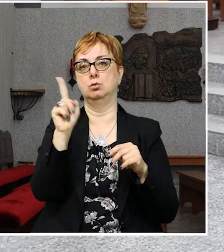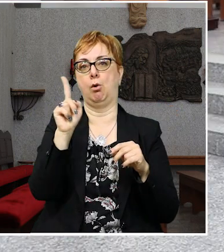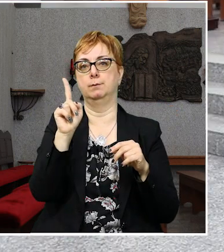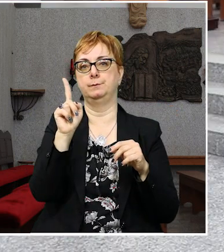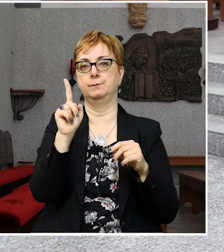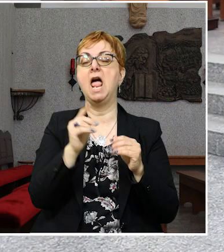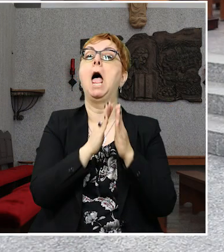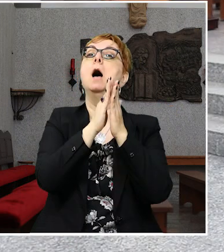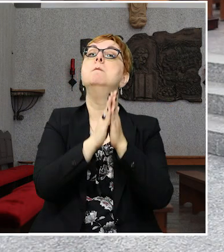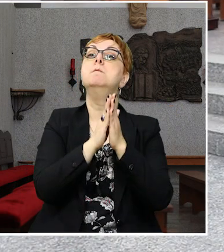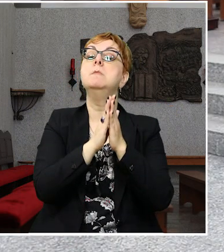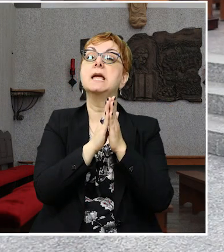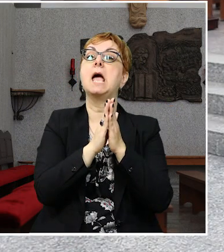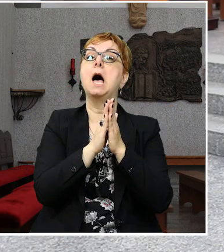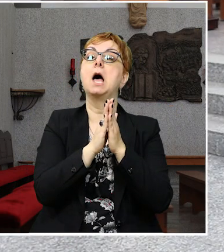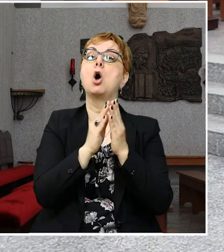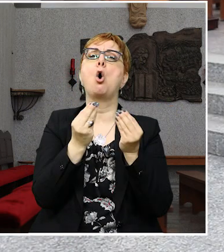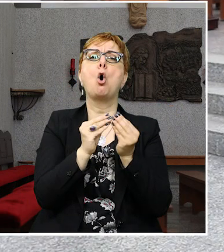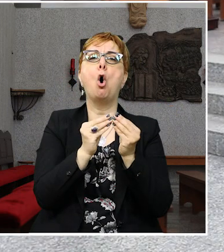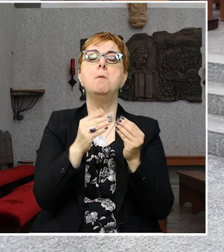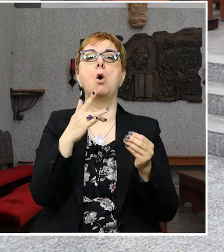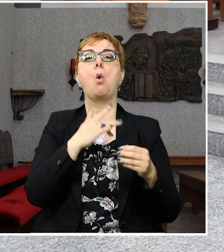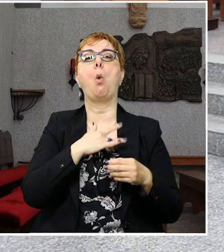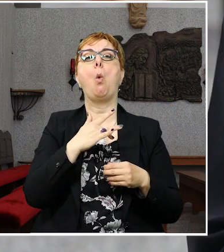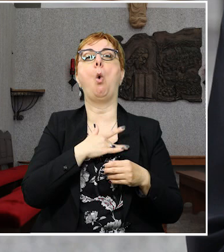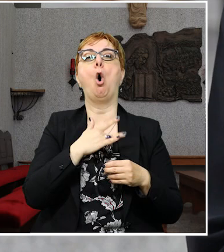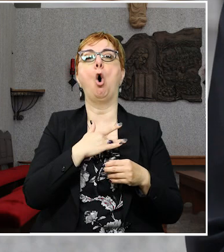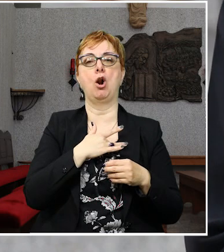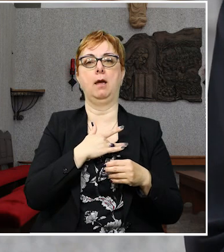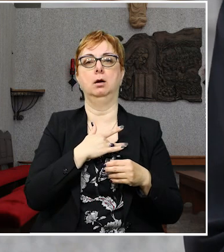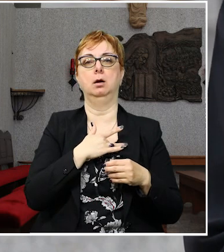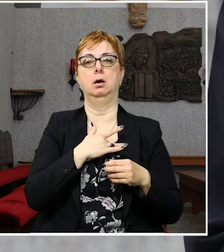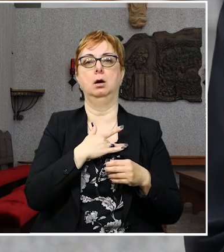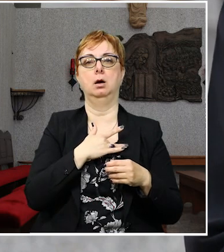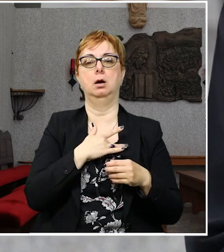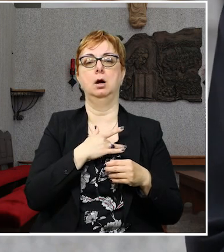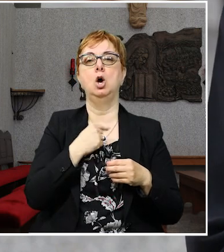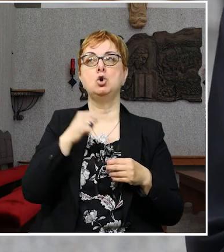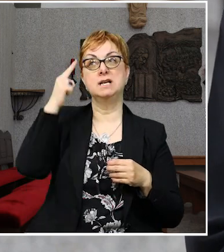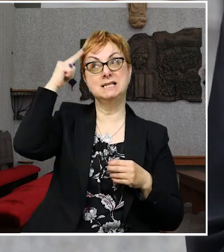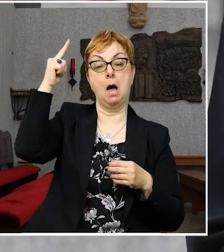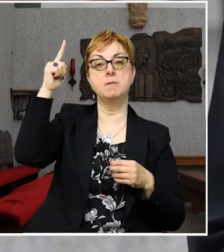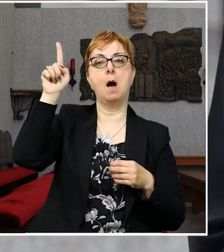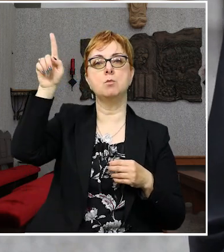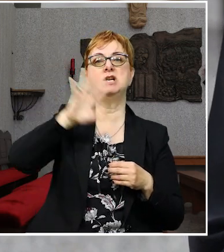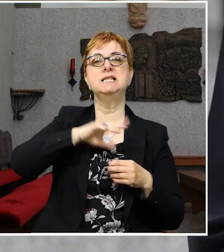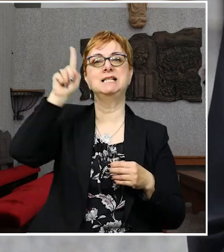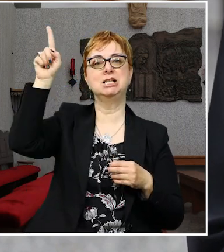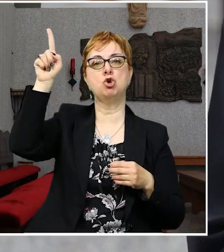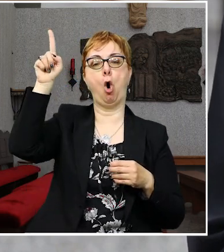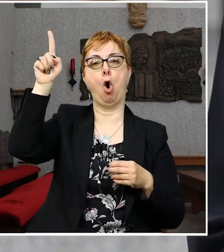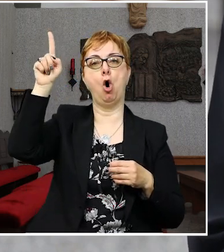basta. Pregare col cuore, sapendo che il Signore